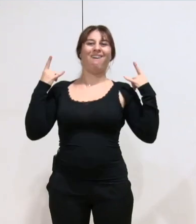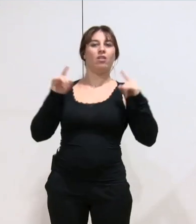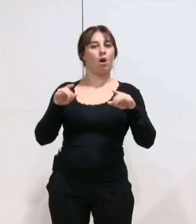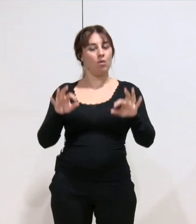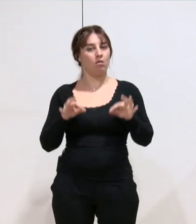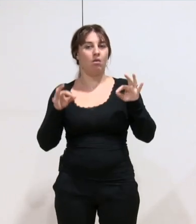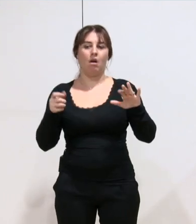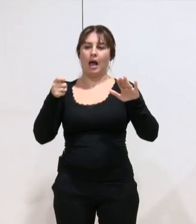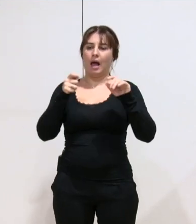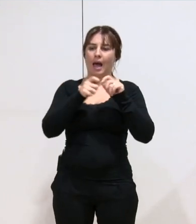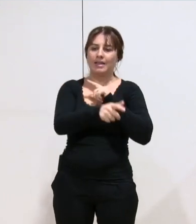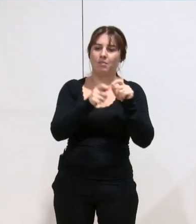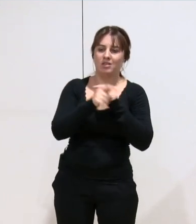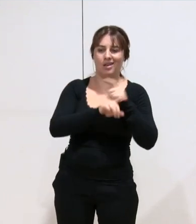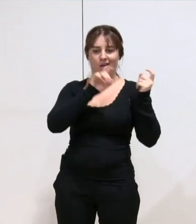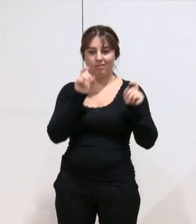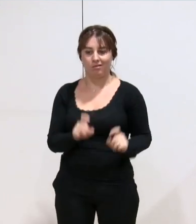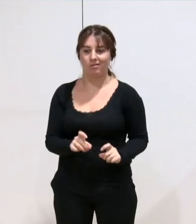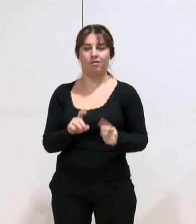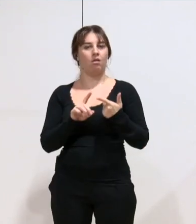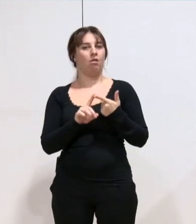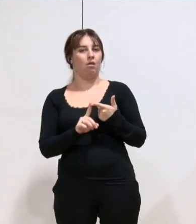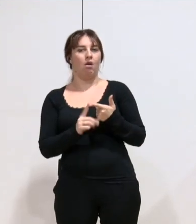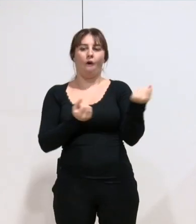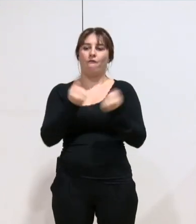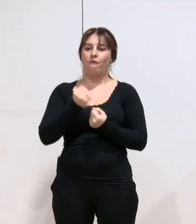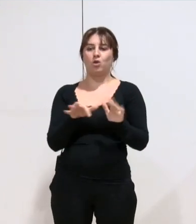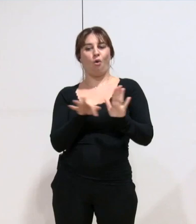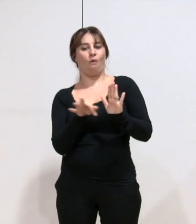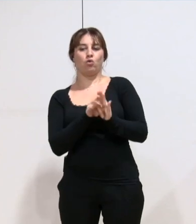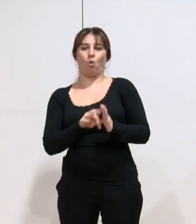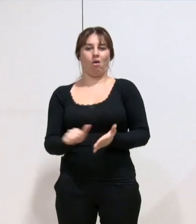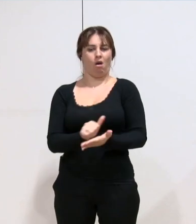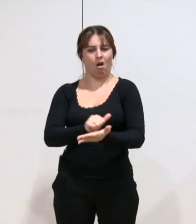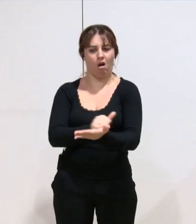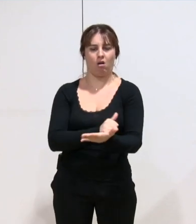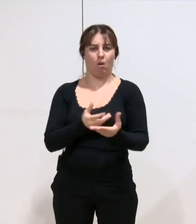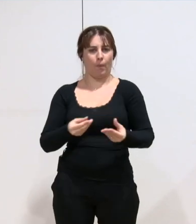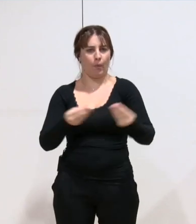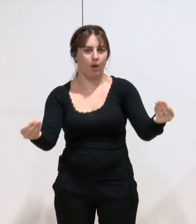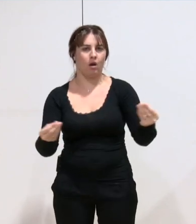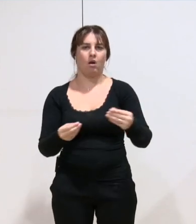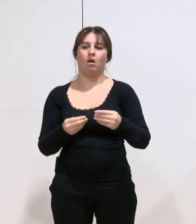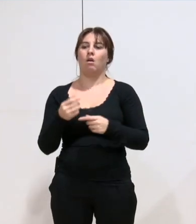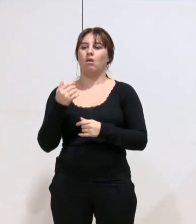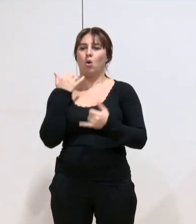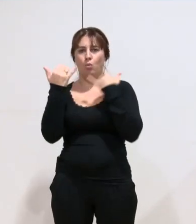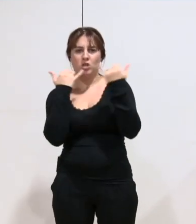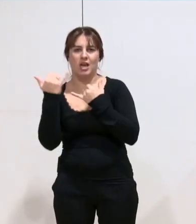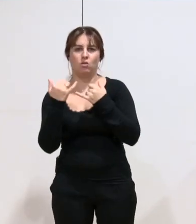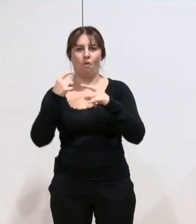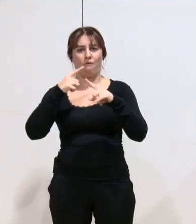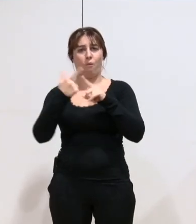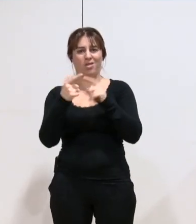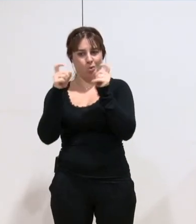des indemnités, sur la baisse des, la suppression des voitures de fonction, sur la division par deux des frais de communication, sur